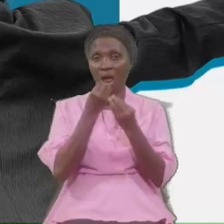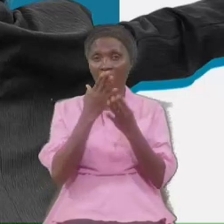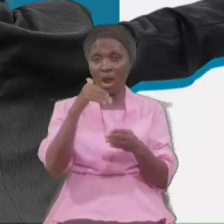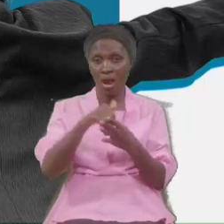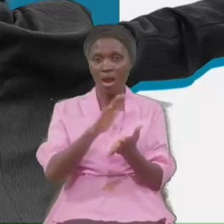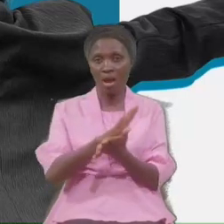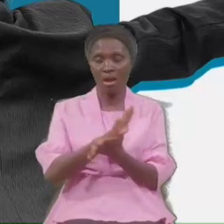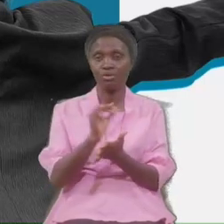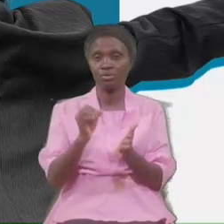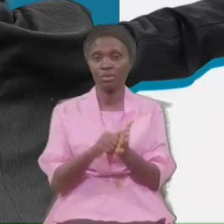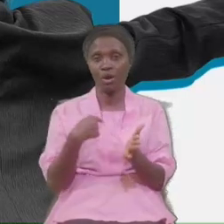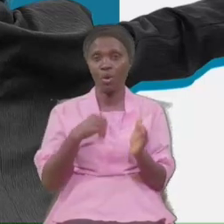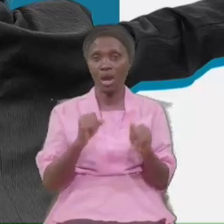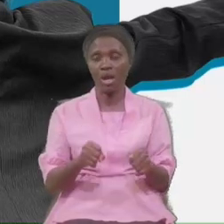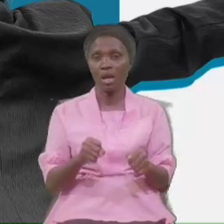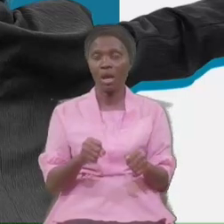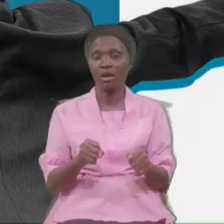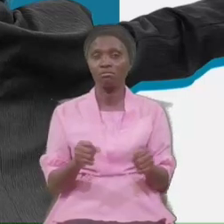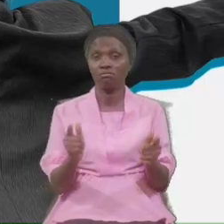fiche après l'avoir